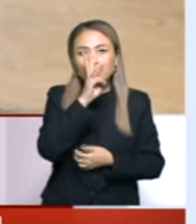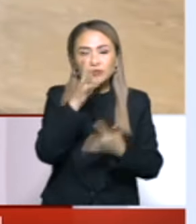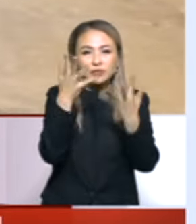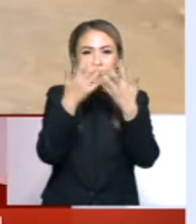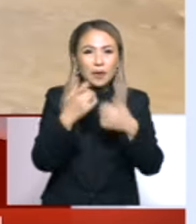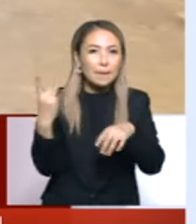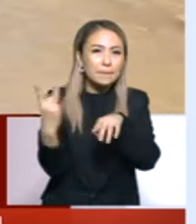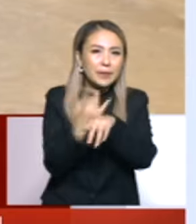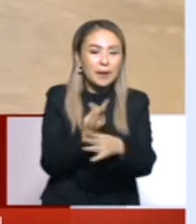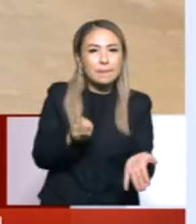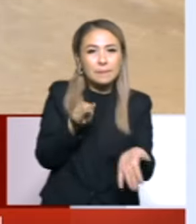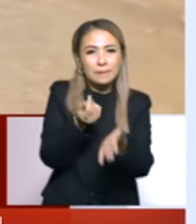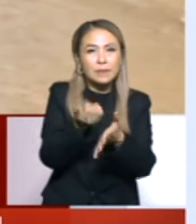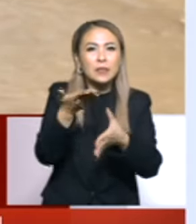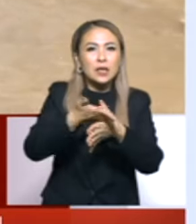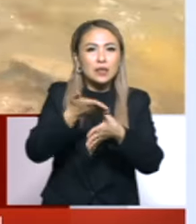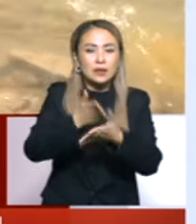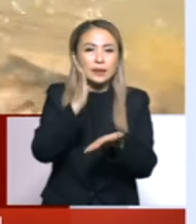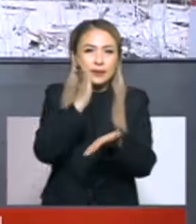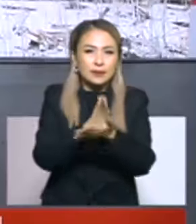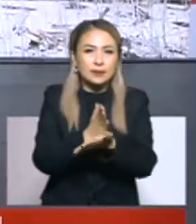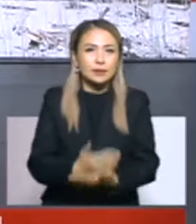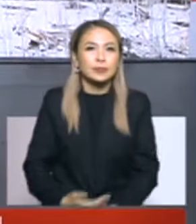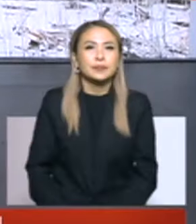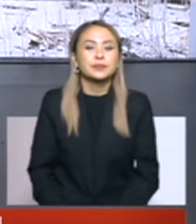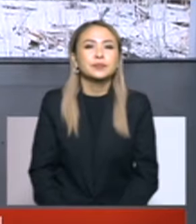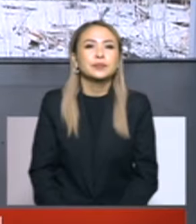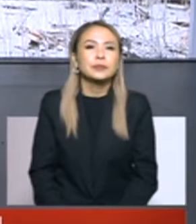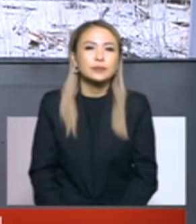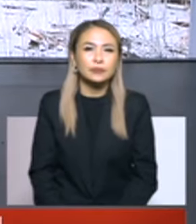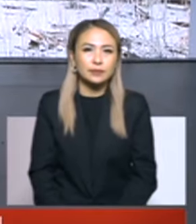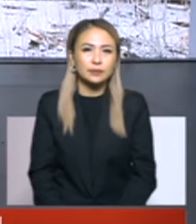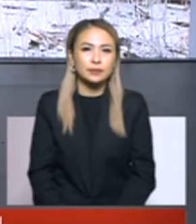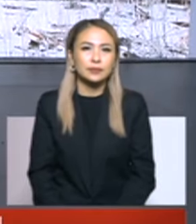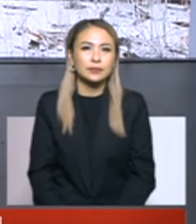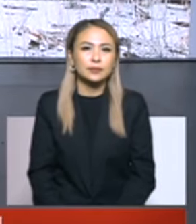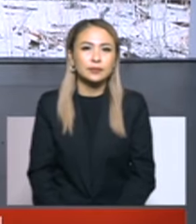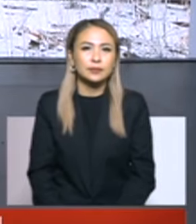бір реттік материалдық көмек берілген. Ләйлә?